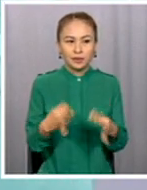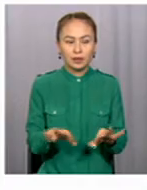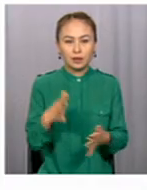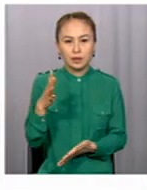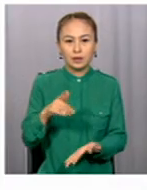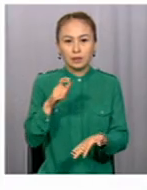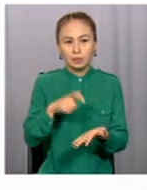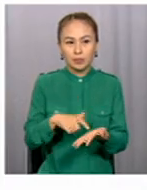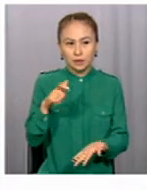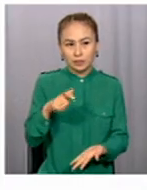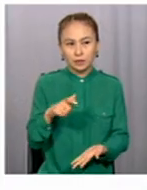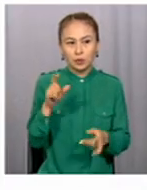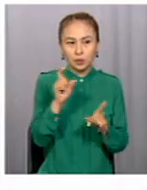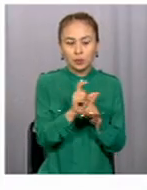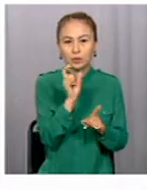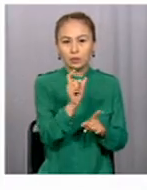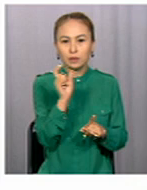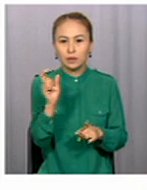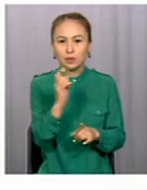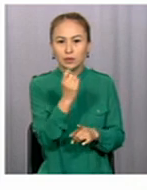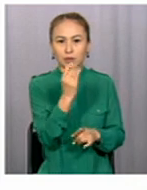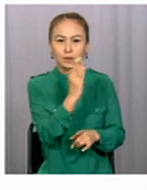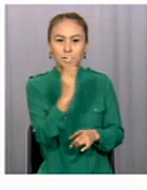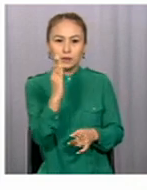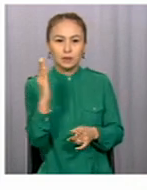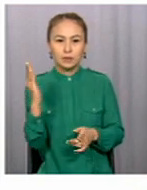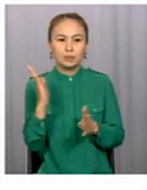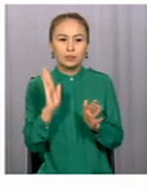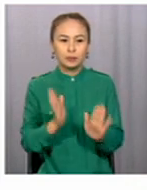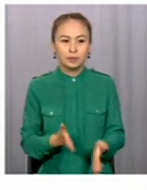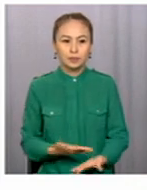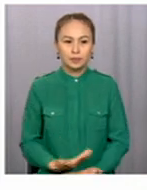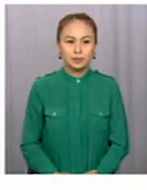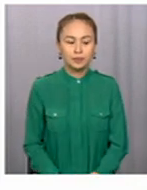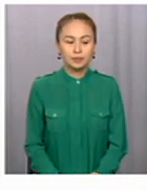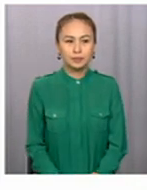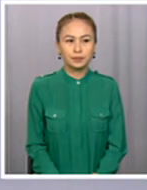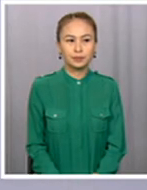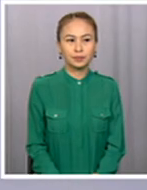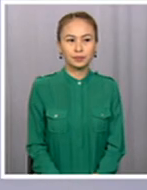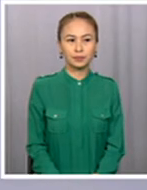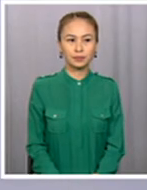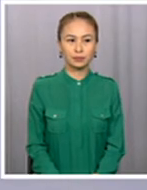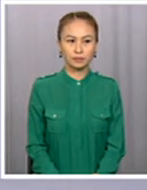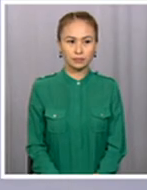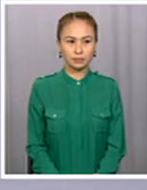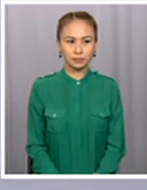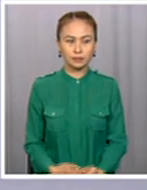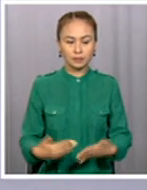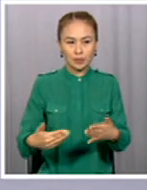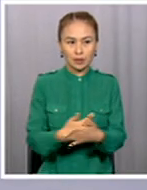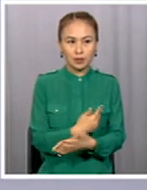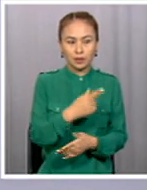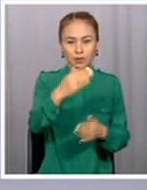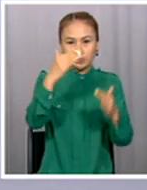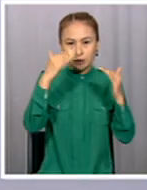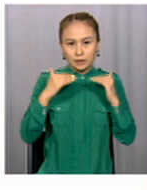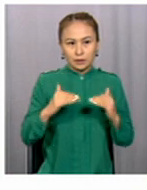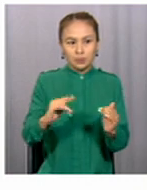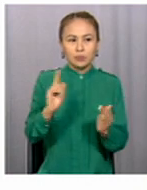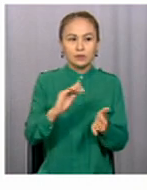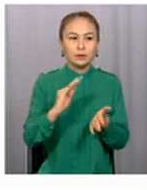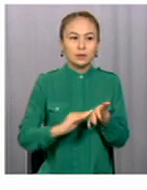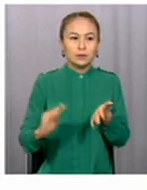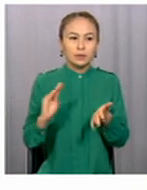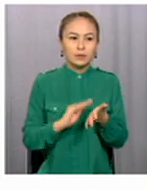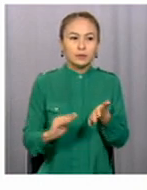бассақ, сөздер арасына тек бір бос орын қойылады. Жаңа абзацқа өту үшін перне